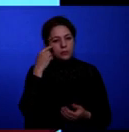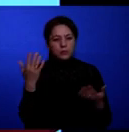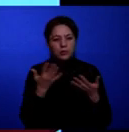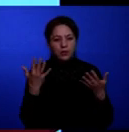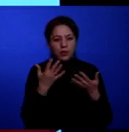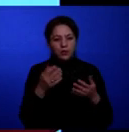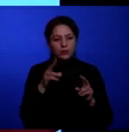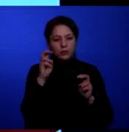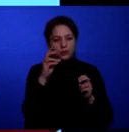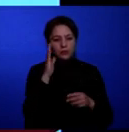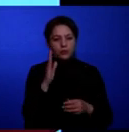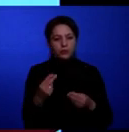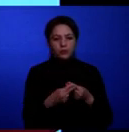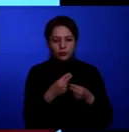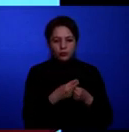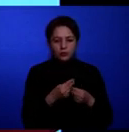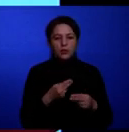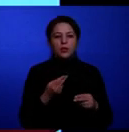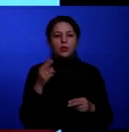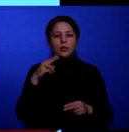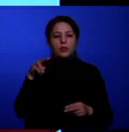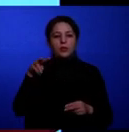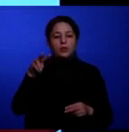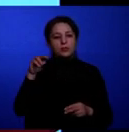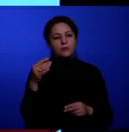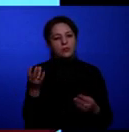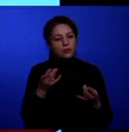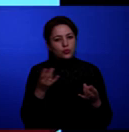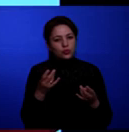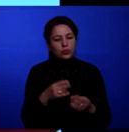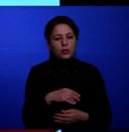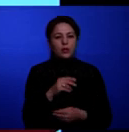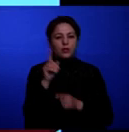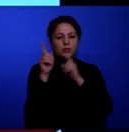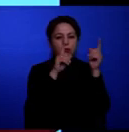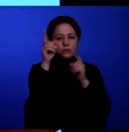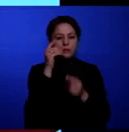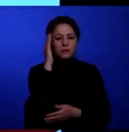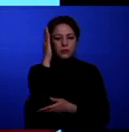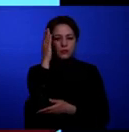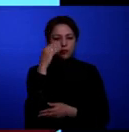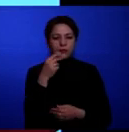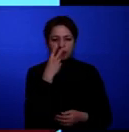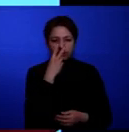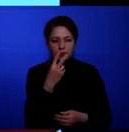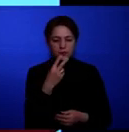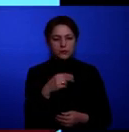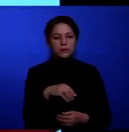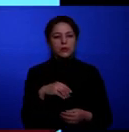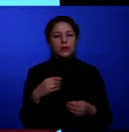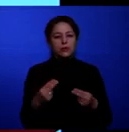будем изучать и для чего оно нужно ствол дерева нам подсказывает что сегодня мы будем изучать синонимы